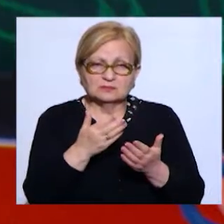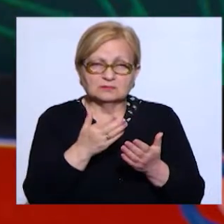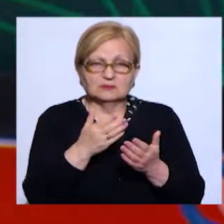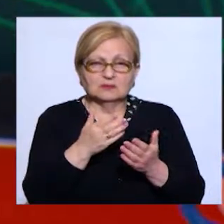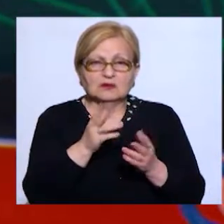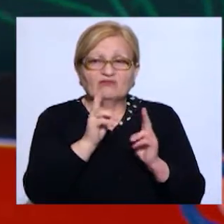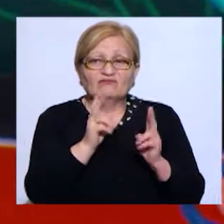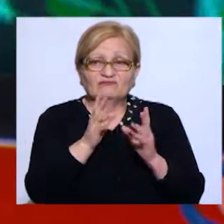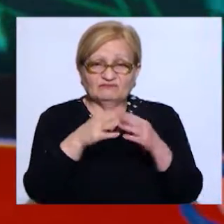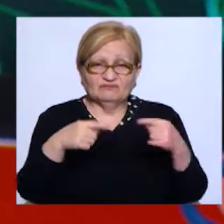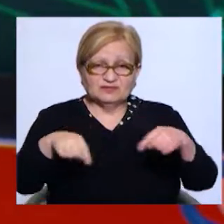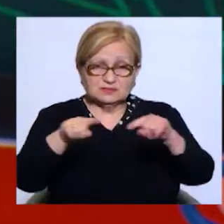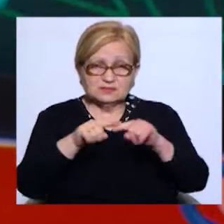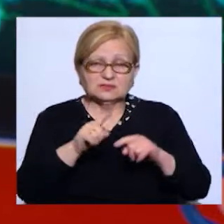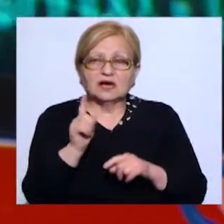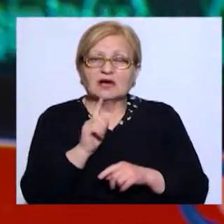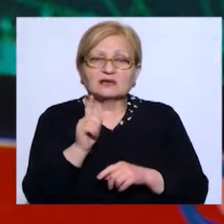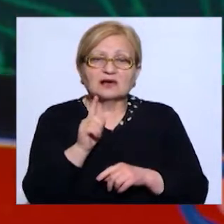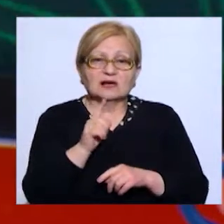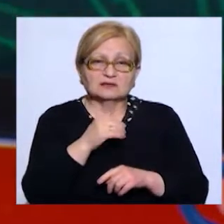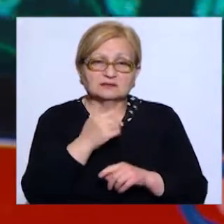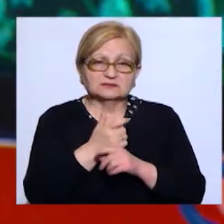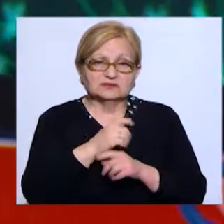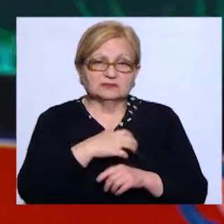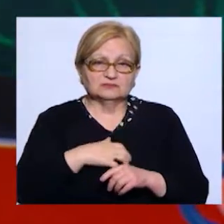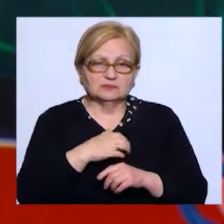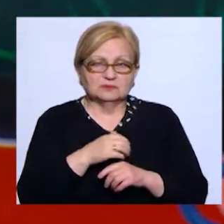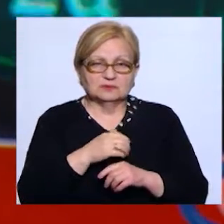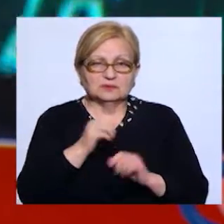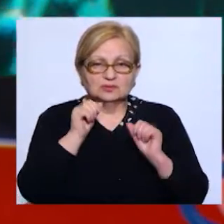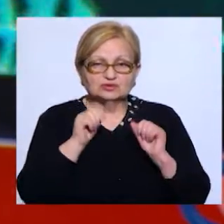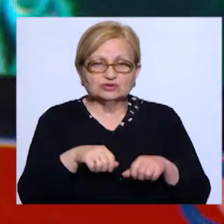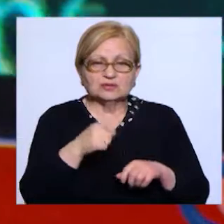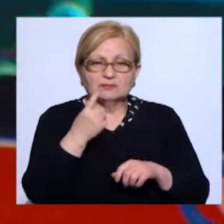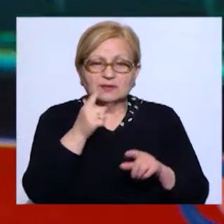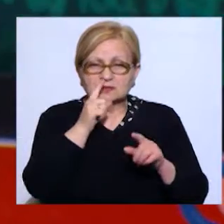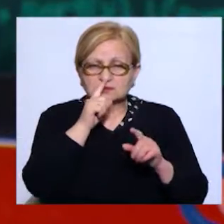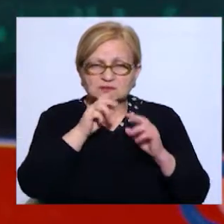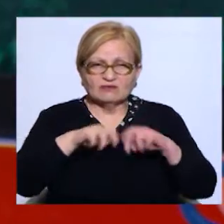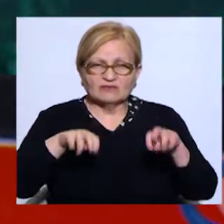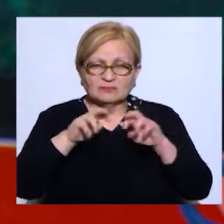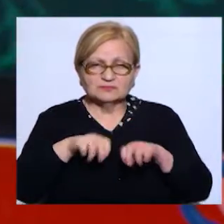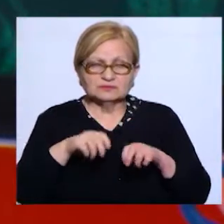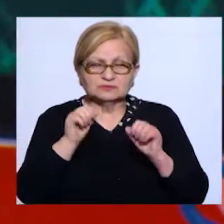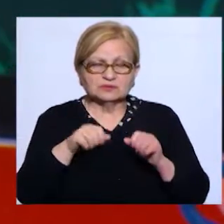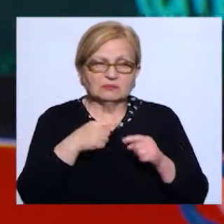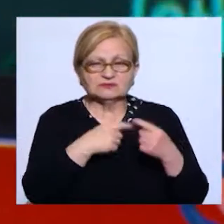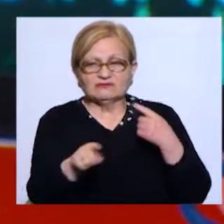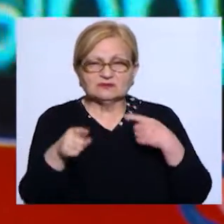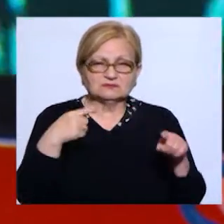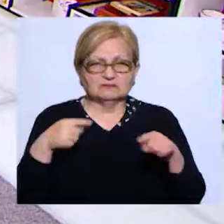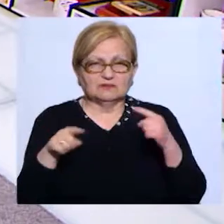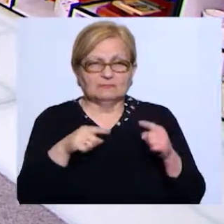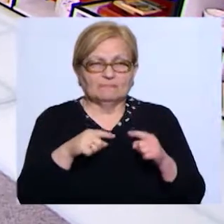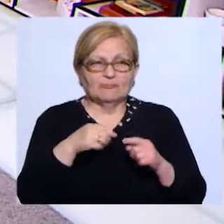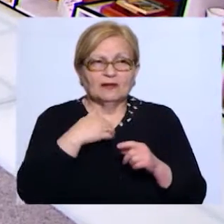ვისი გამოკითხვა და მე რისი დადგენა მინდა. ეს არის ძალიან მნიშვნელოვანი. შეიძლება ერთი კვლევის დროს რამოდენიმე რამის დადგენაც კი შევძლო, მაგრამ